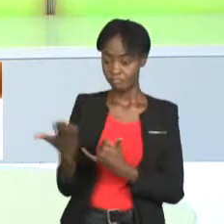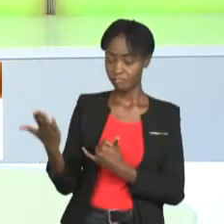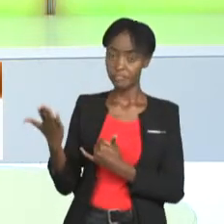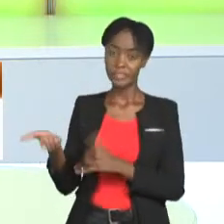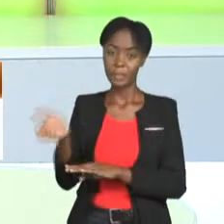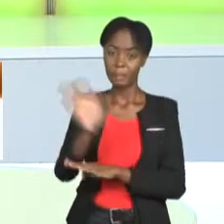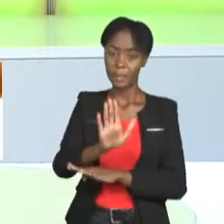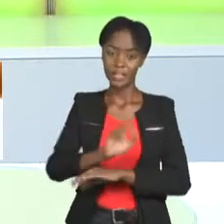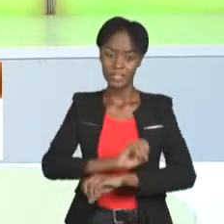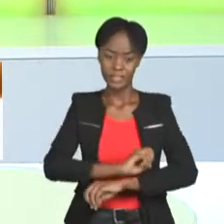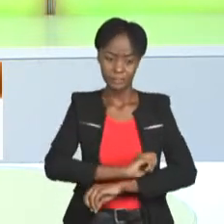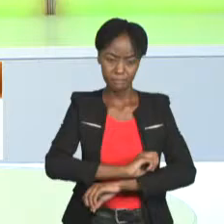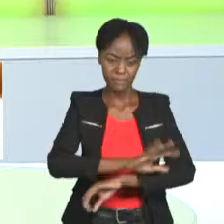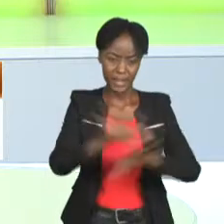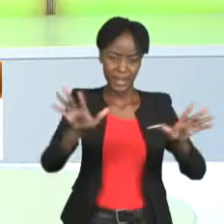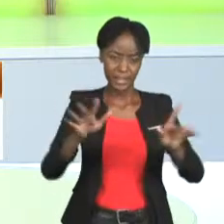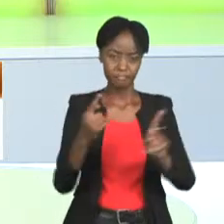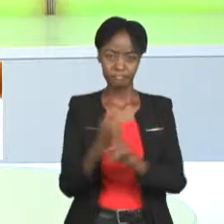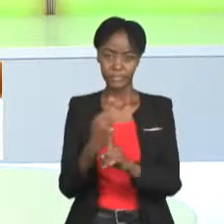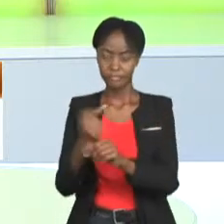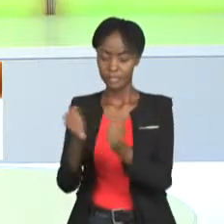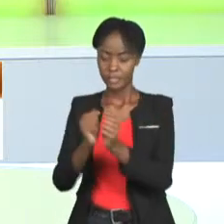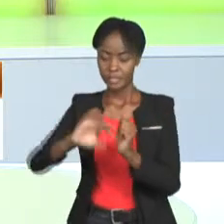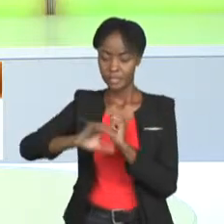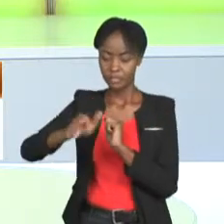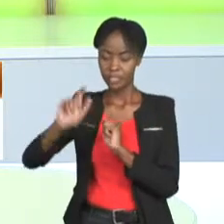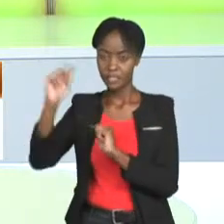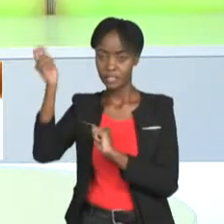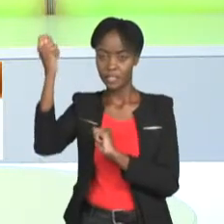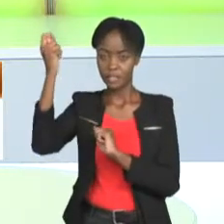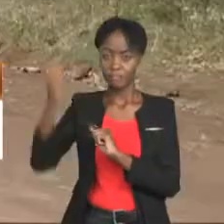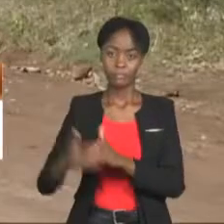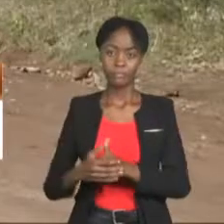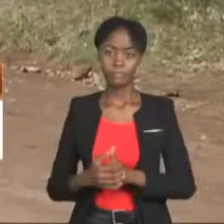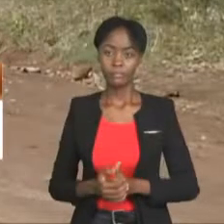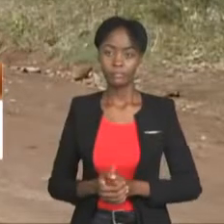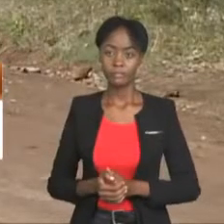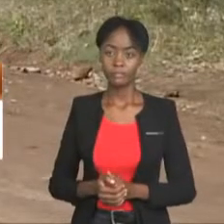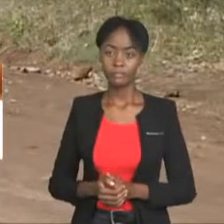wamerejea kwenye kaunti 10 humu nchini. David Kagina na taarifa hiyo.